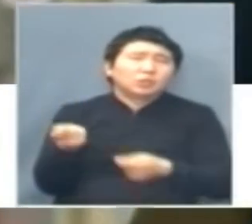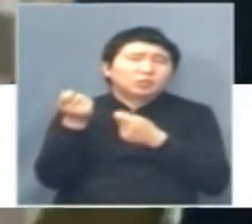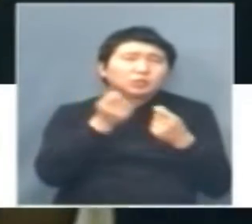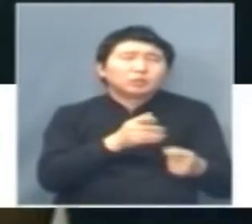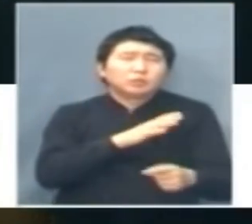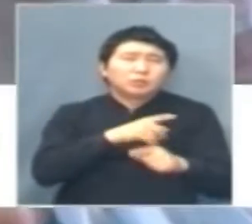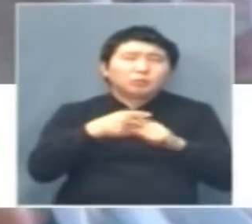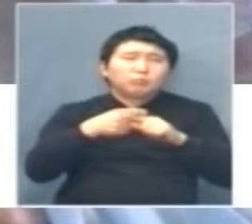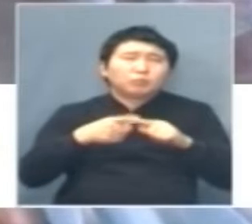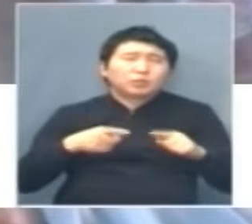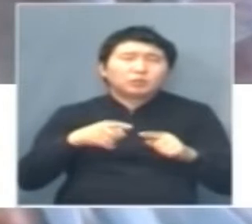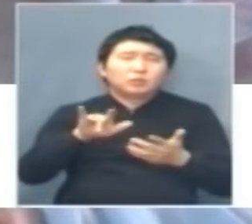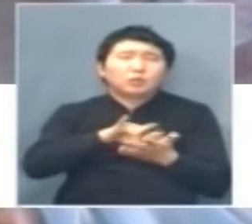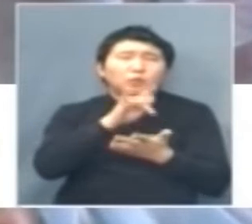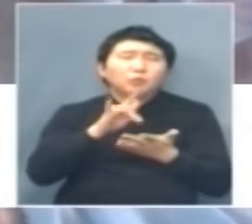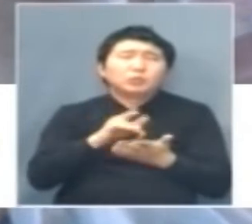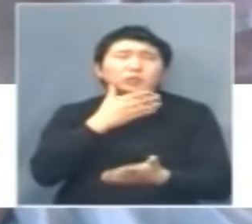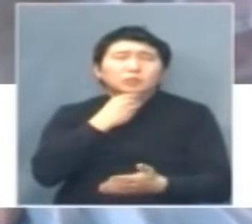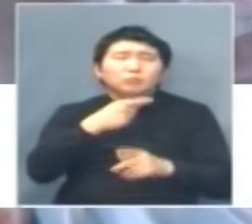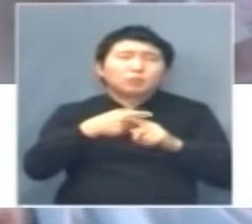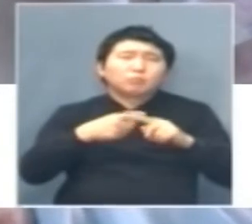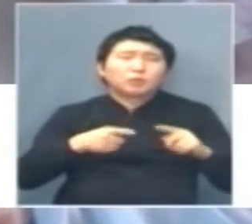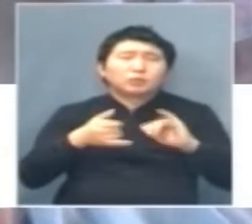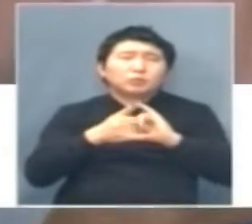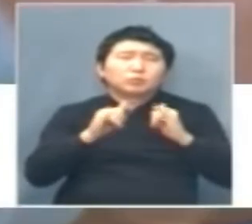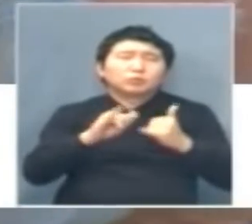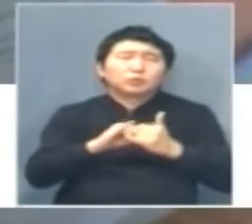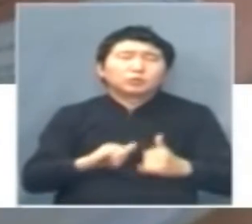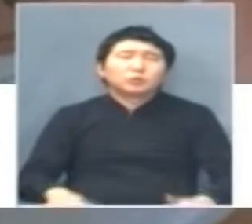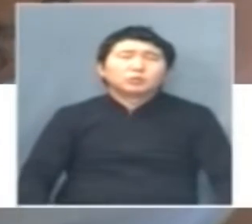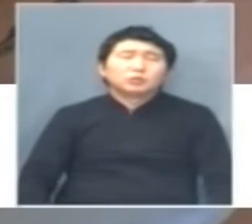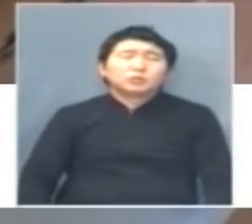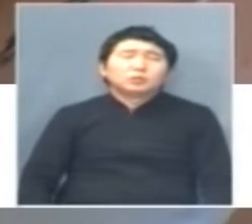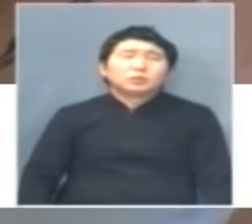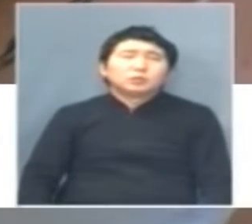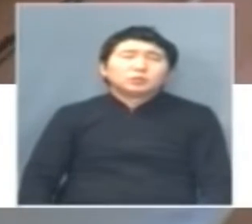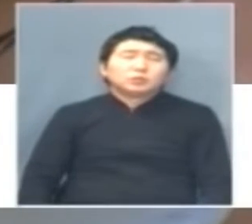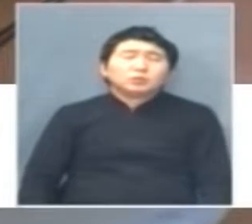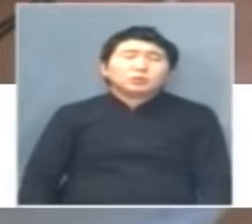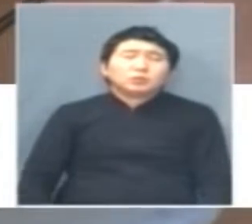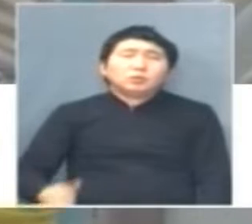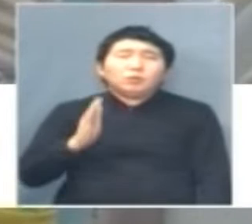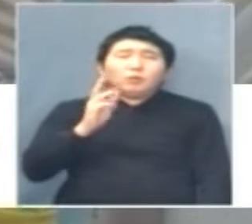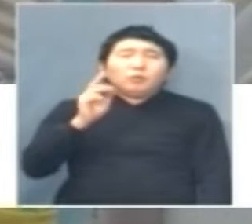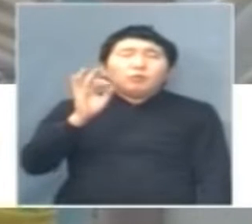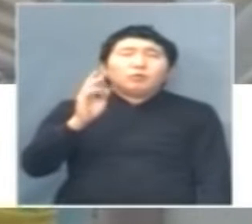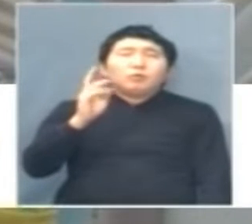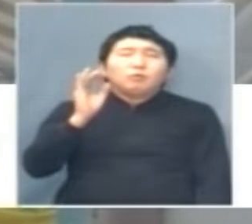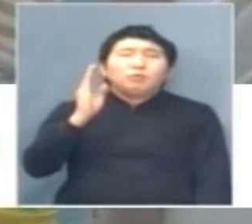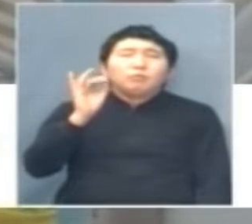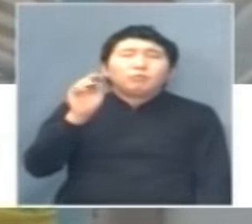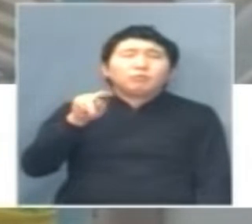половина поступила в город Семей, другая половина – в Усть-Каменогорск. На сегодняшний день в Восточно-Казахстанской области с диагнозом